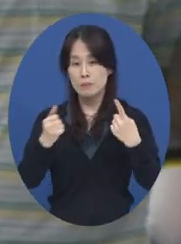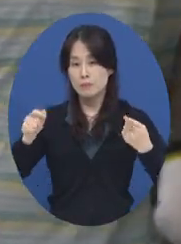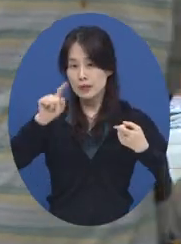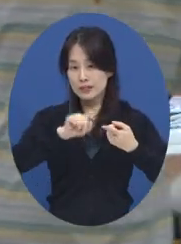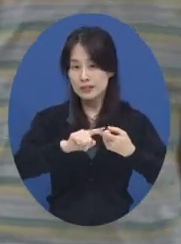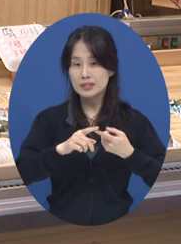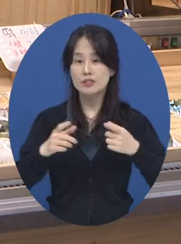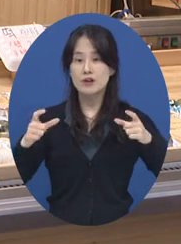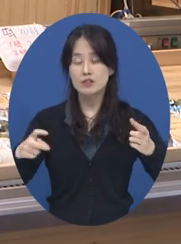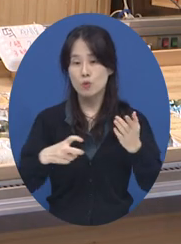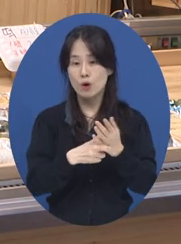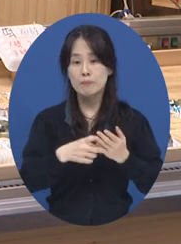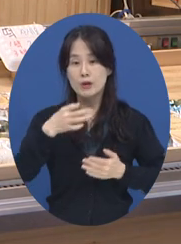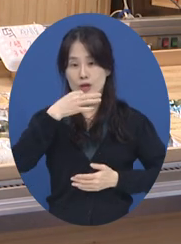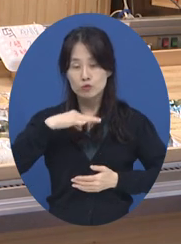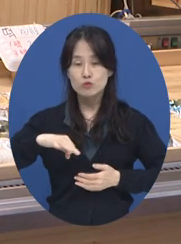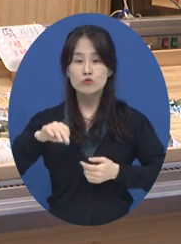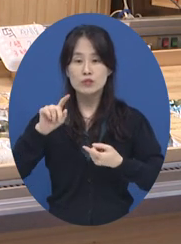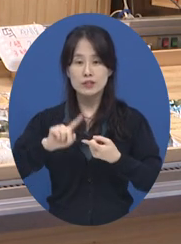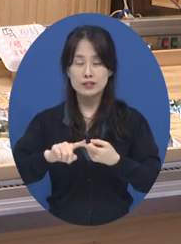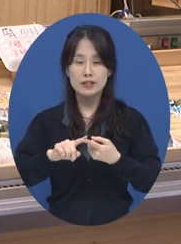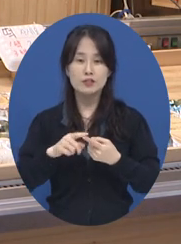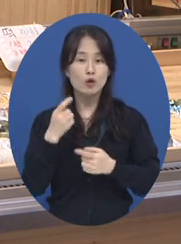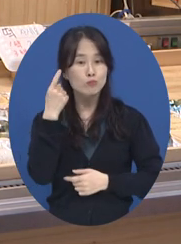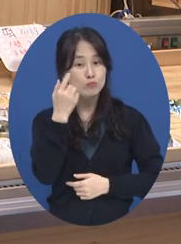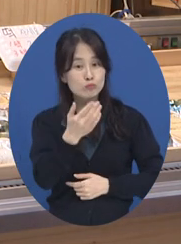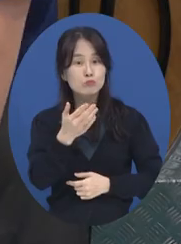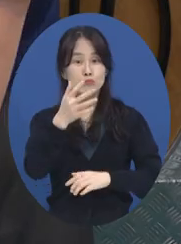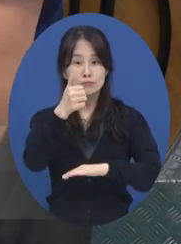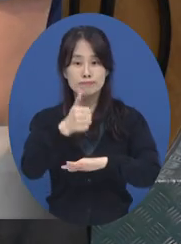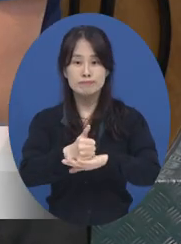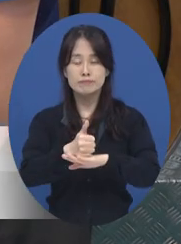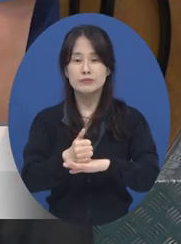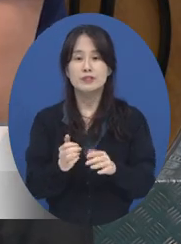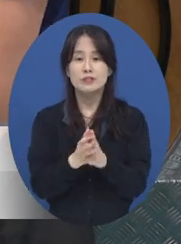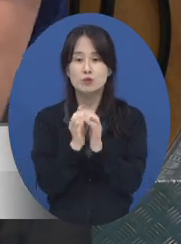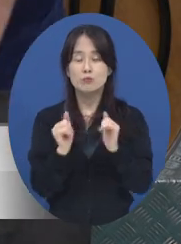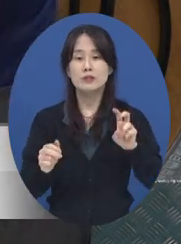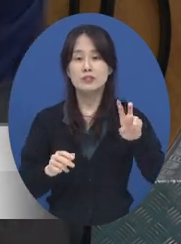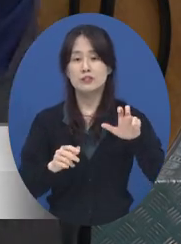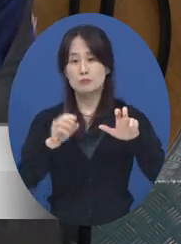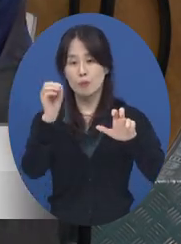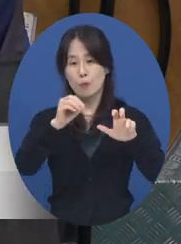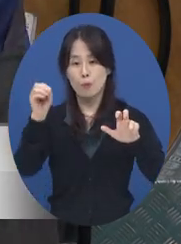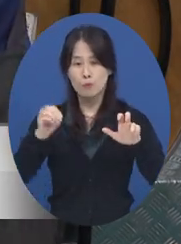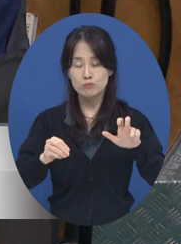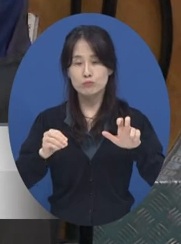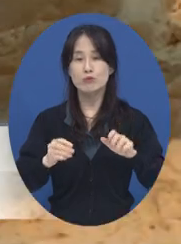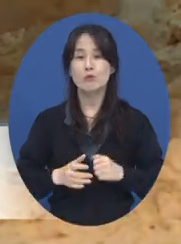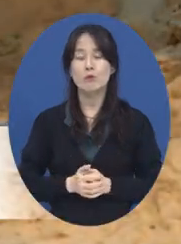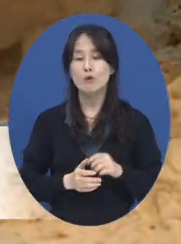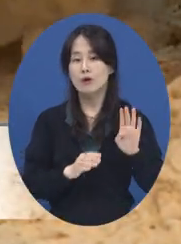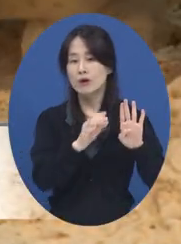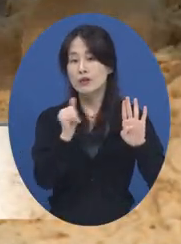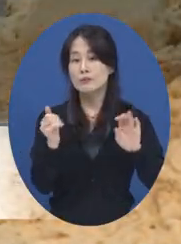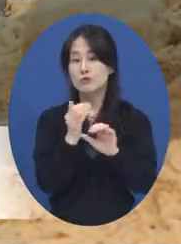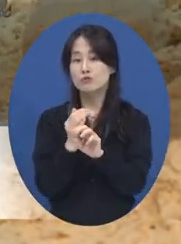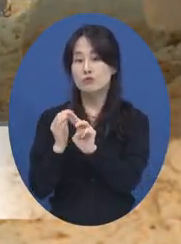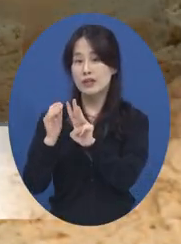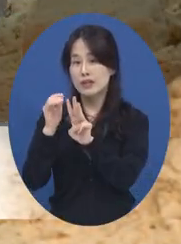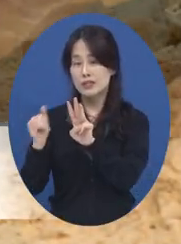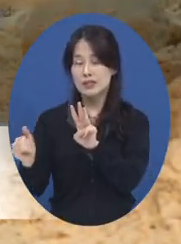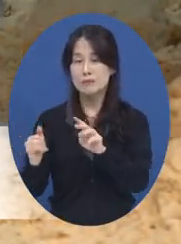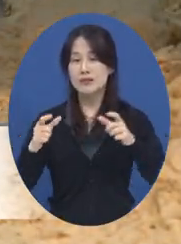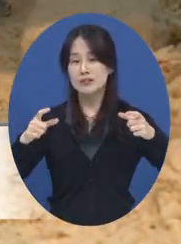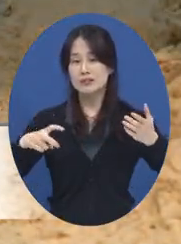경기 지역 화폐 효과 관련 긴급 여론조사를 실시한 결과 도민 75%, 즉 4명 중 3명이